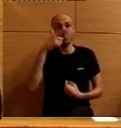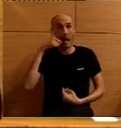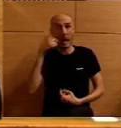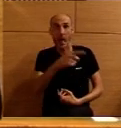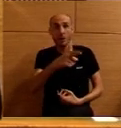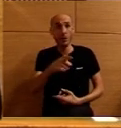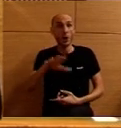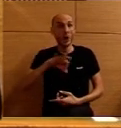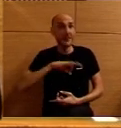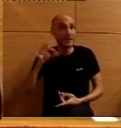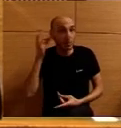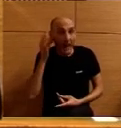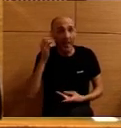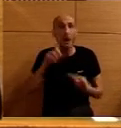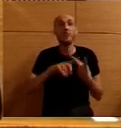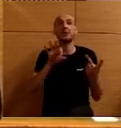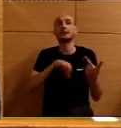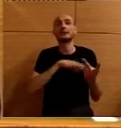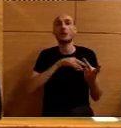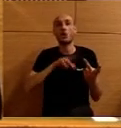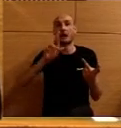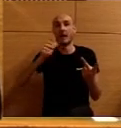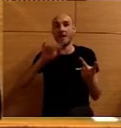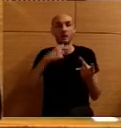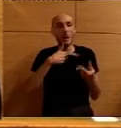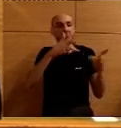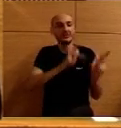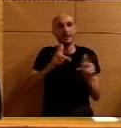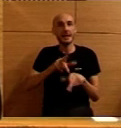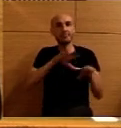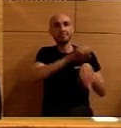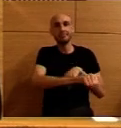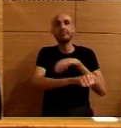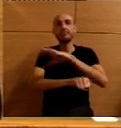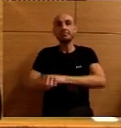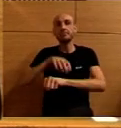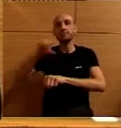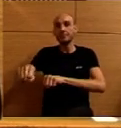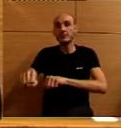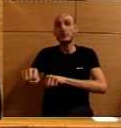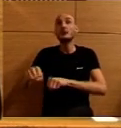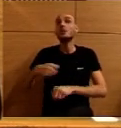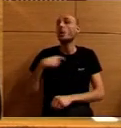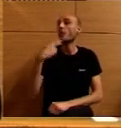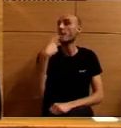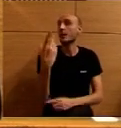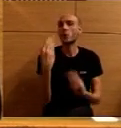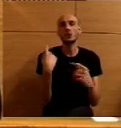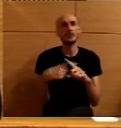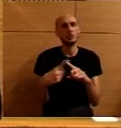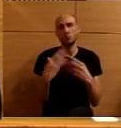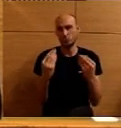sentat on està el senyor Rafa i està sentat així. I jo podia dir-li moltes coses. I de personal també.